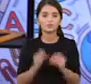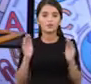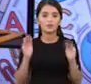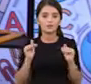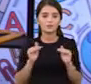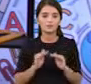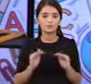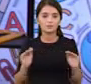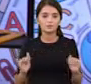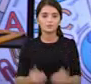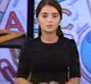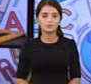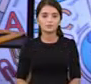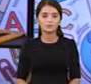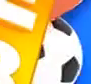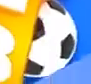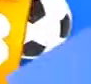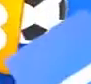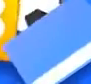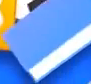omon bo'ling. Xayr bolajonlar.